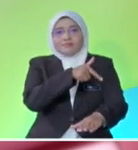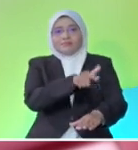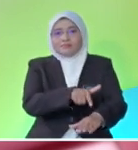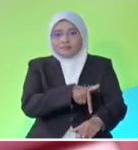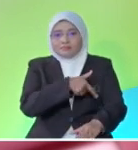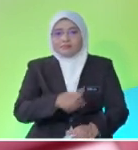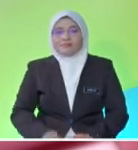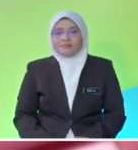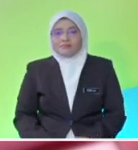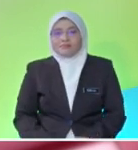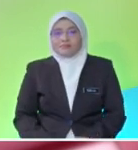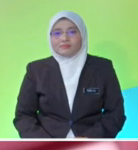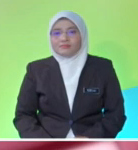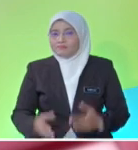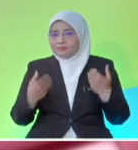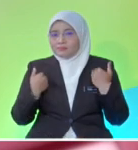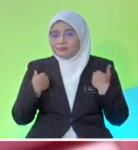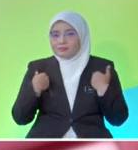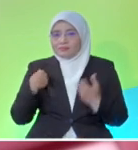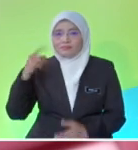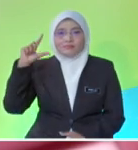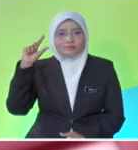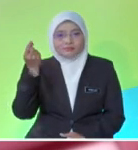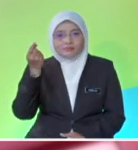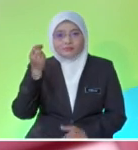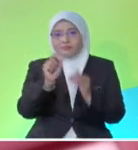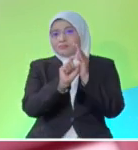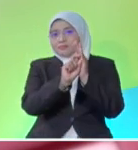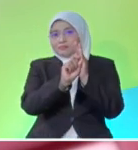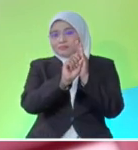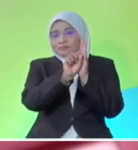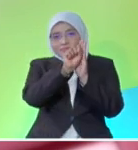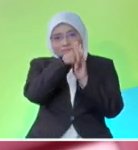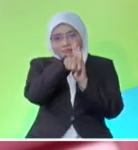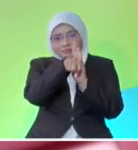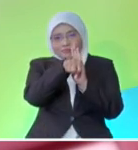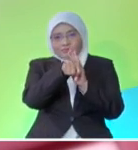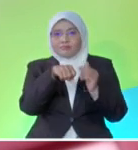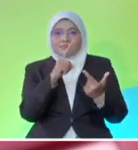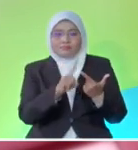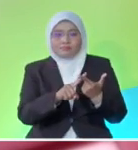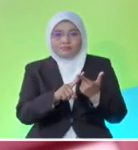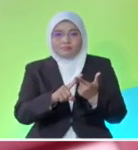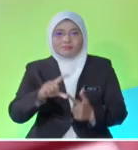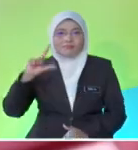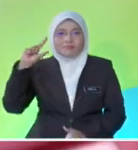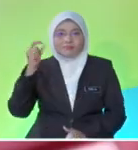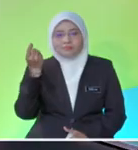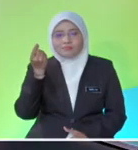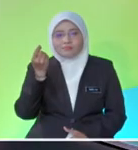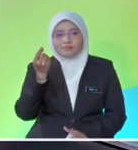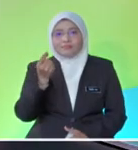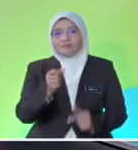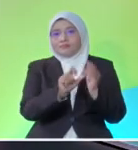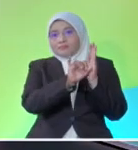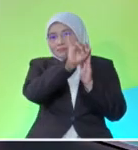minit dan jarum jam. Jarum saat, jarum minit, jarum jam. Baik cikgu. Jarum jam. Okey, sekarang saya nak